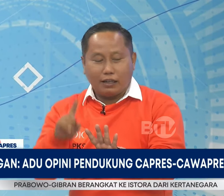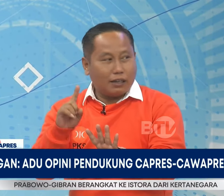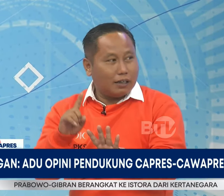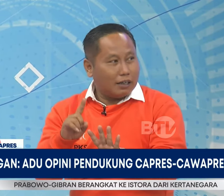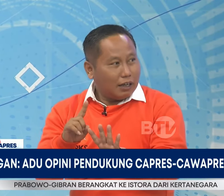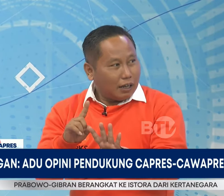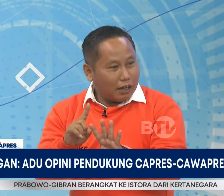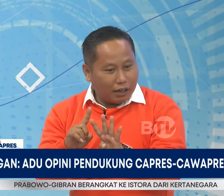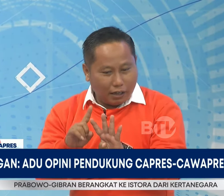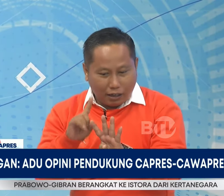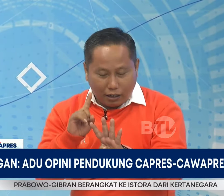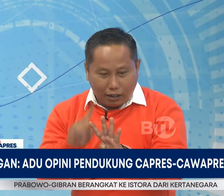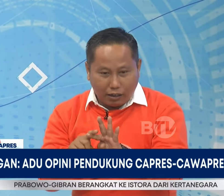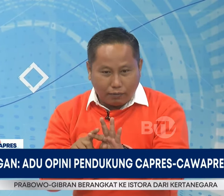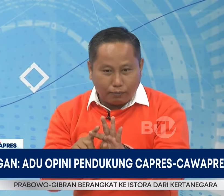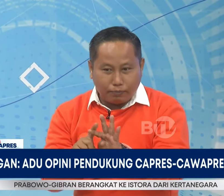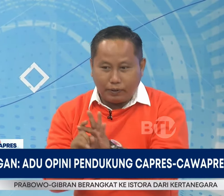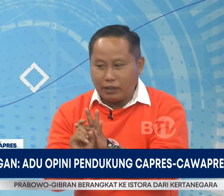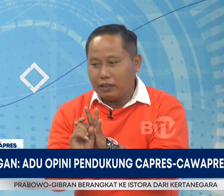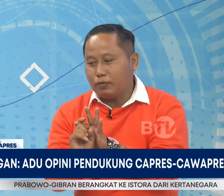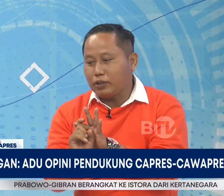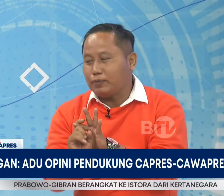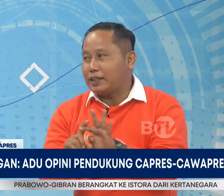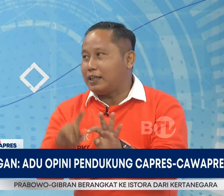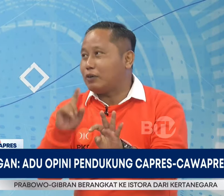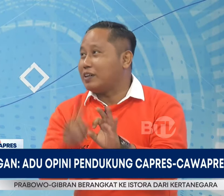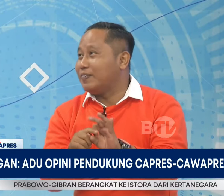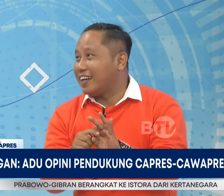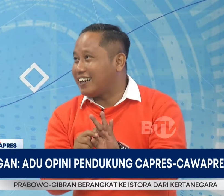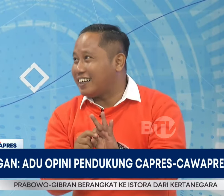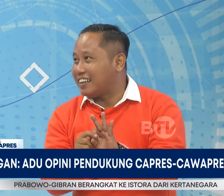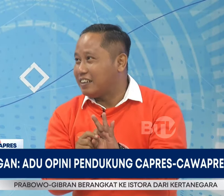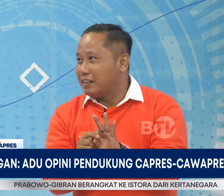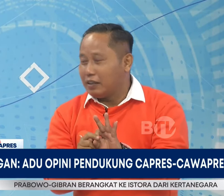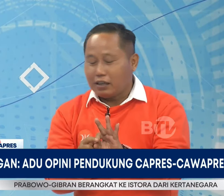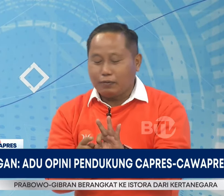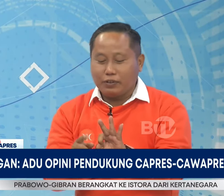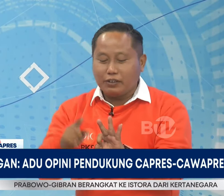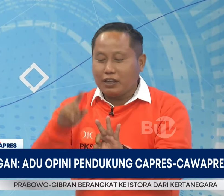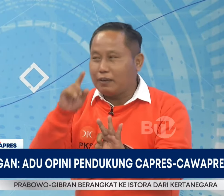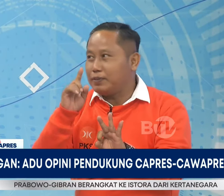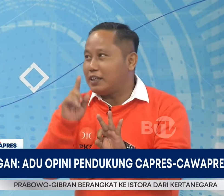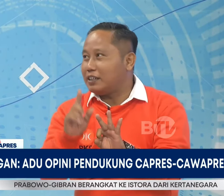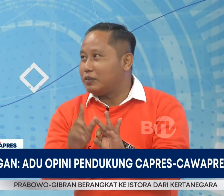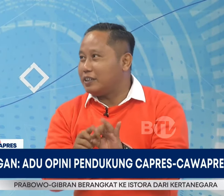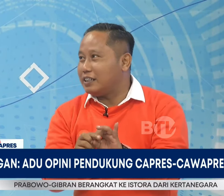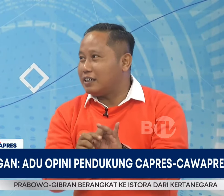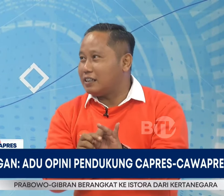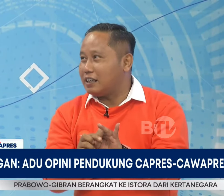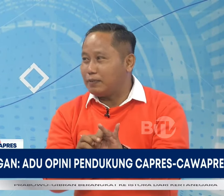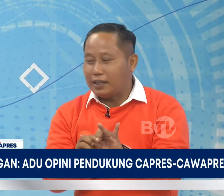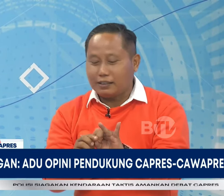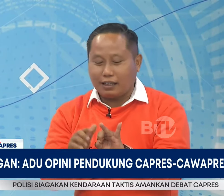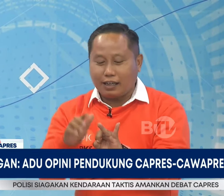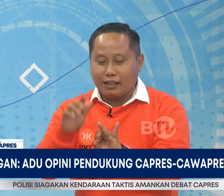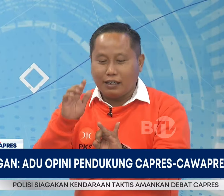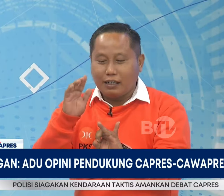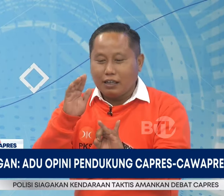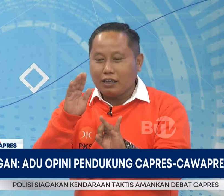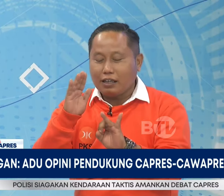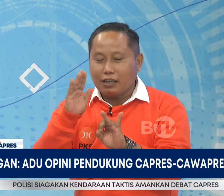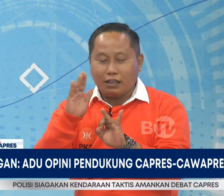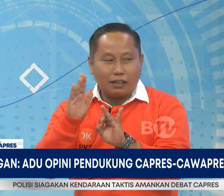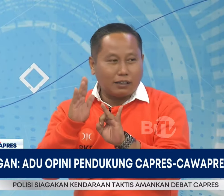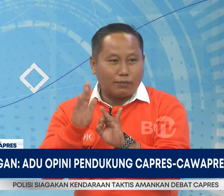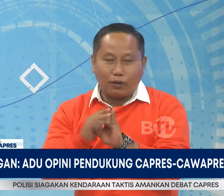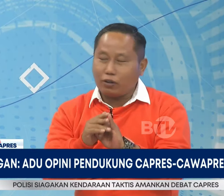kemudian ee pagi ilmu itu bisa diakuin kebenarannya kemudian juga bisa diuji dan berdasarkan